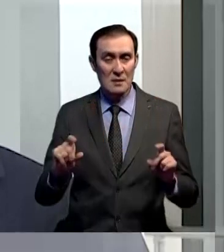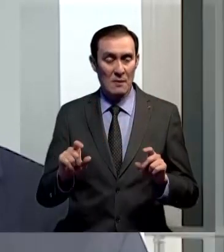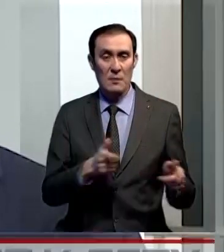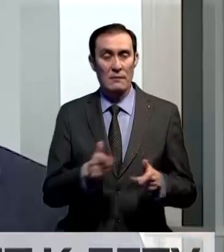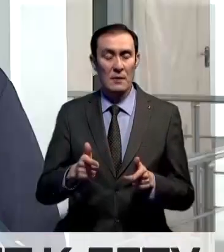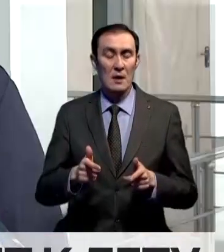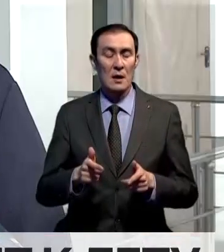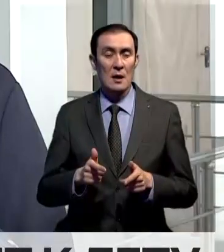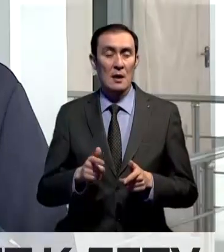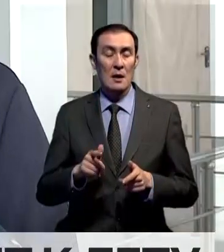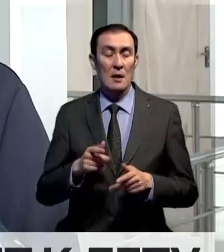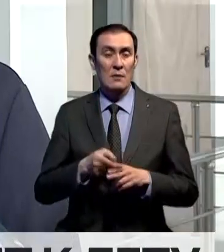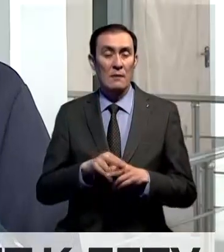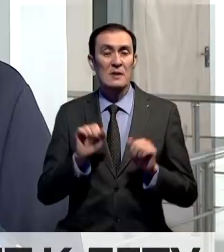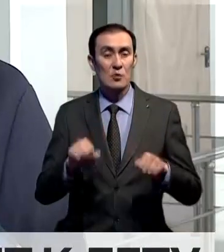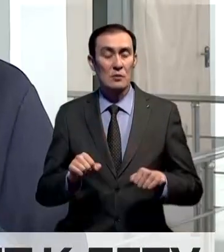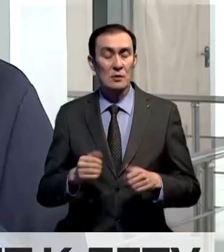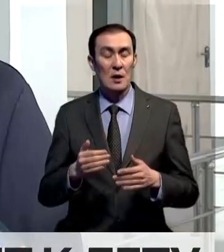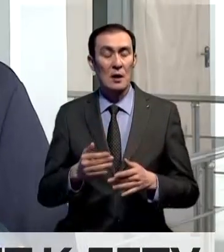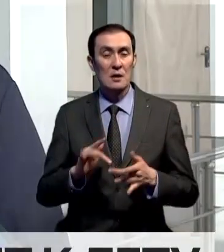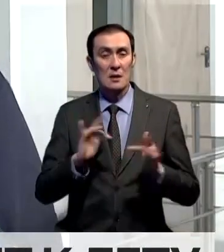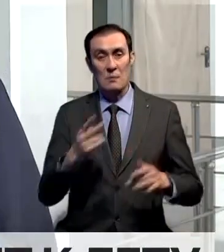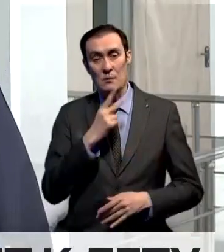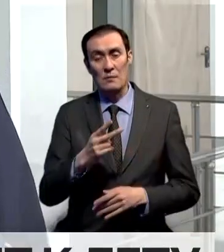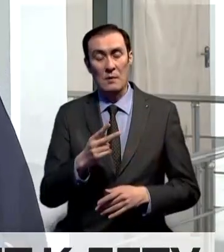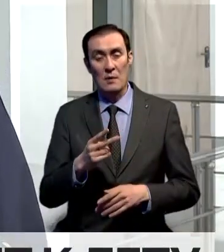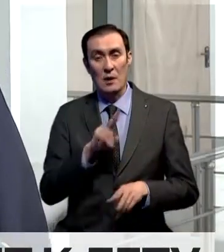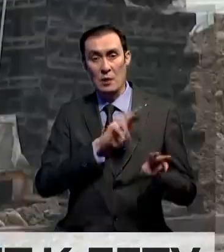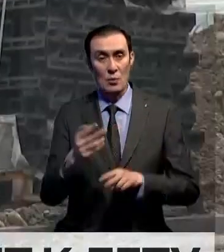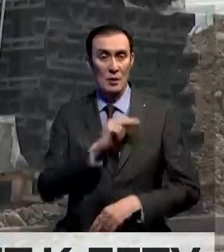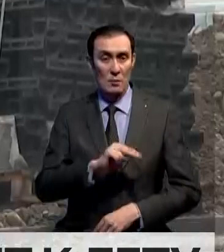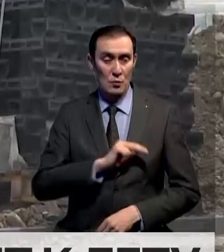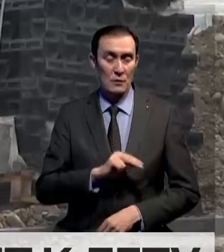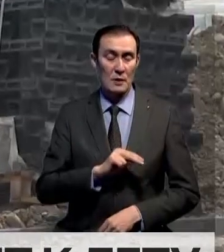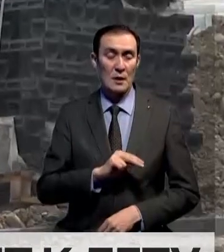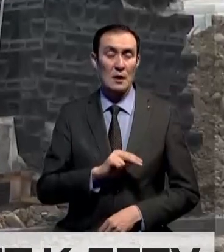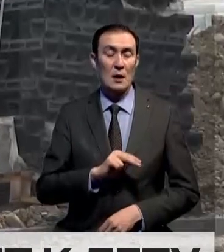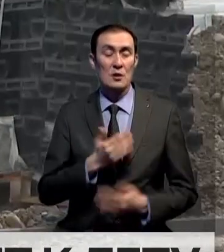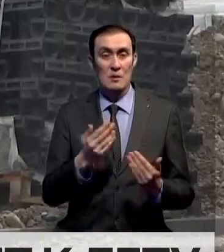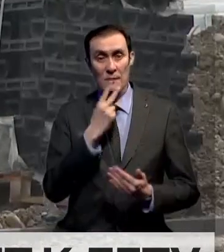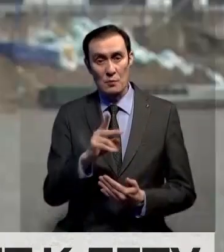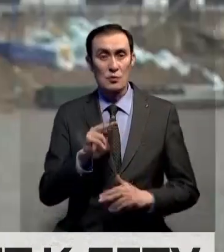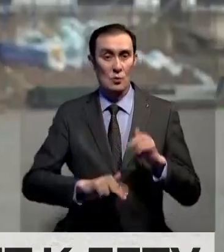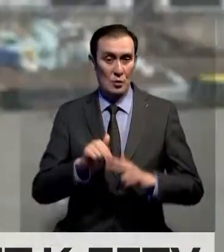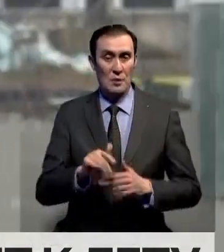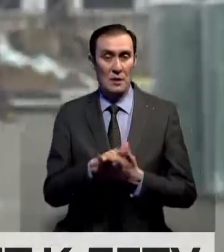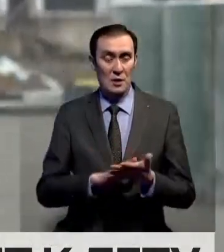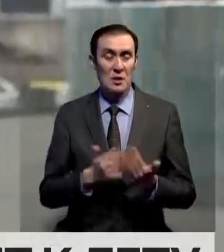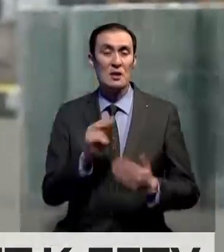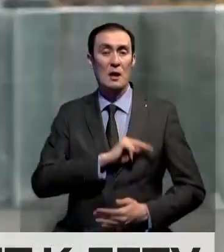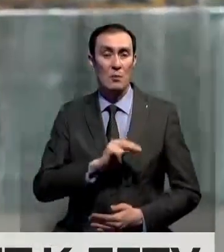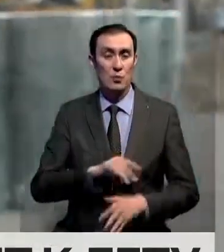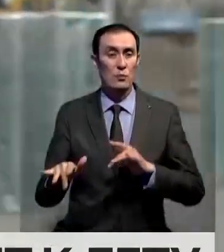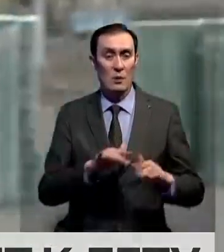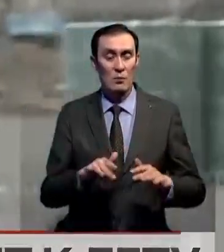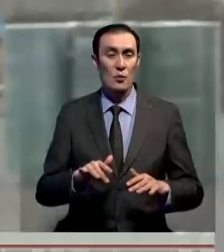карта коррупционных рисков. В настоящее время мы дистанционно осуществляем контроль без вмешательства деятельности малого и среднего бизнеса. Мы видим, что стройка идет. Теперь все работы